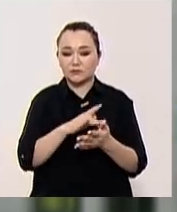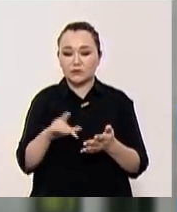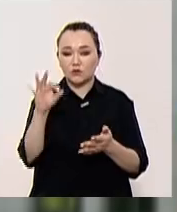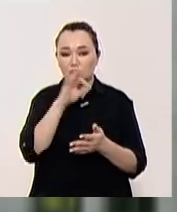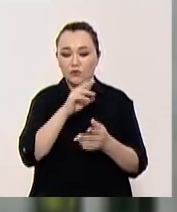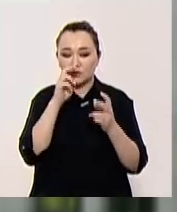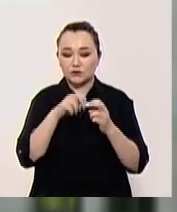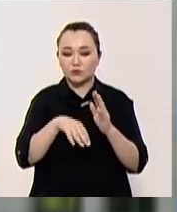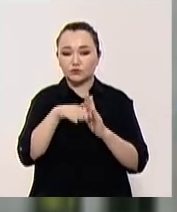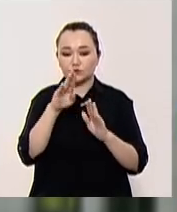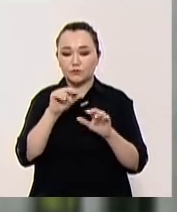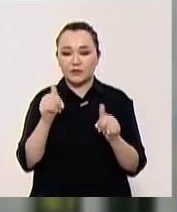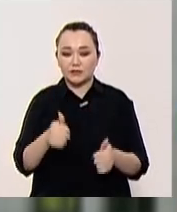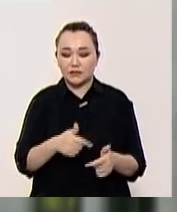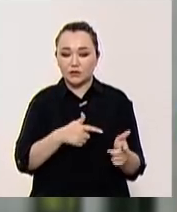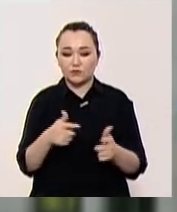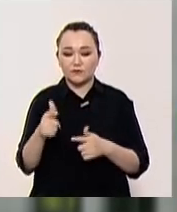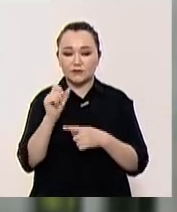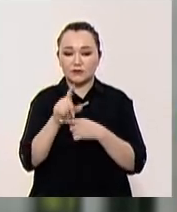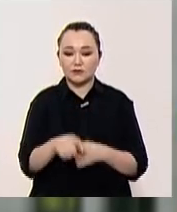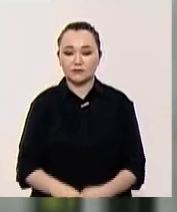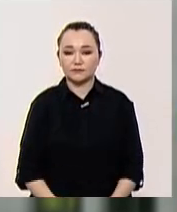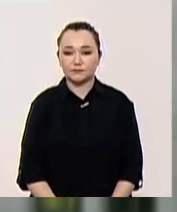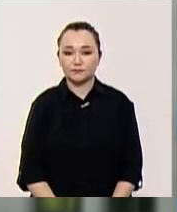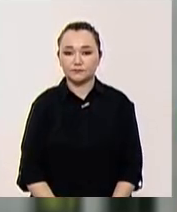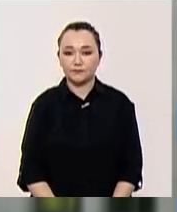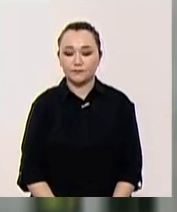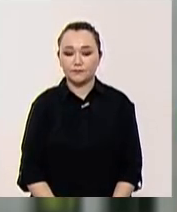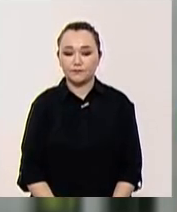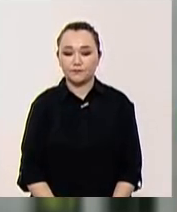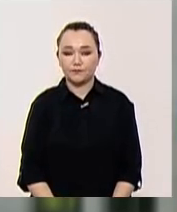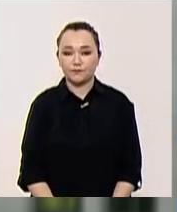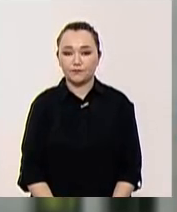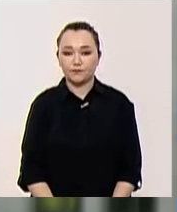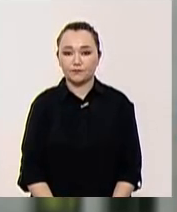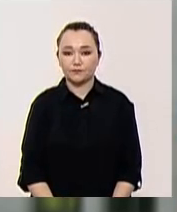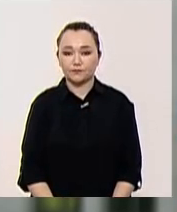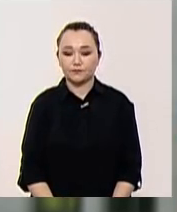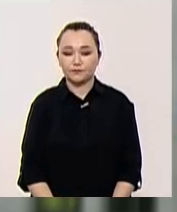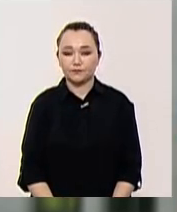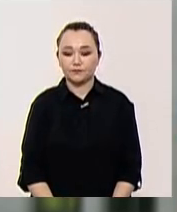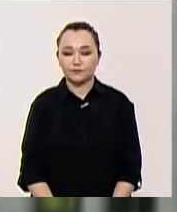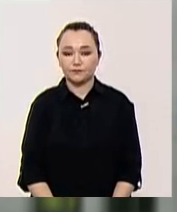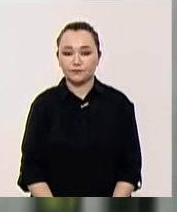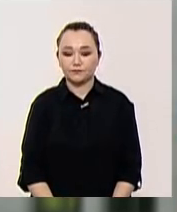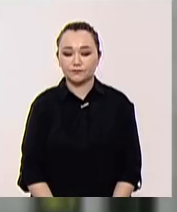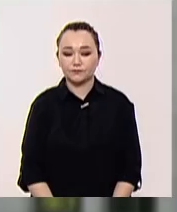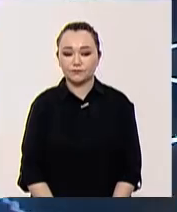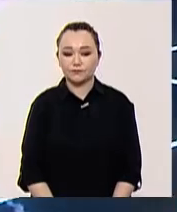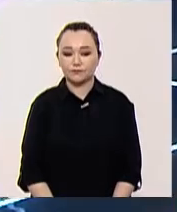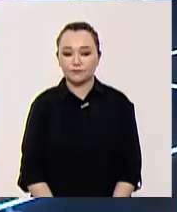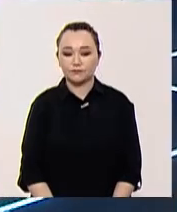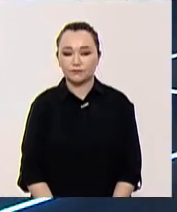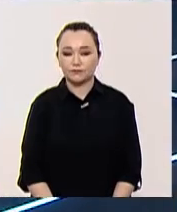қатынастардың оңтайлы моделін әзірлеуді тапсырды. Айбар Төлжанұлы, Нүркен Тоқмұрзин, Информбюро, Нұрсұлтан.